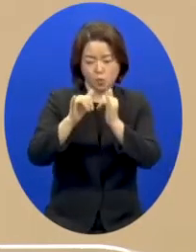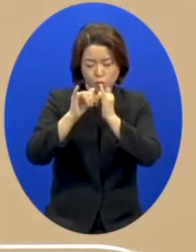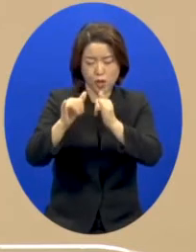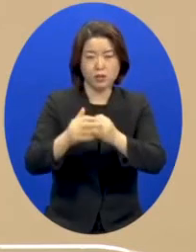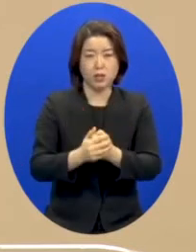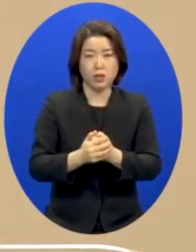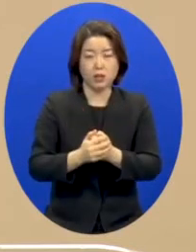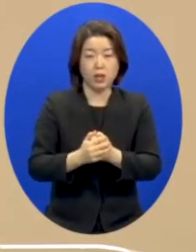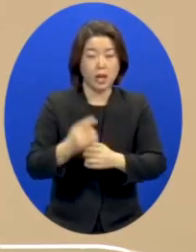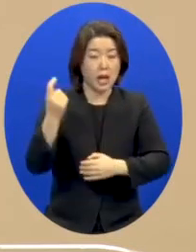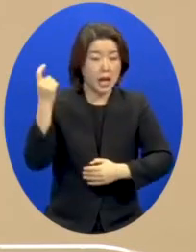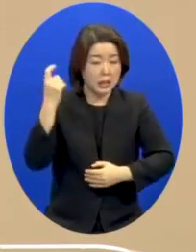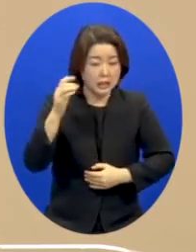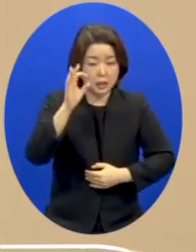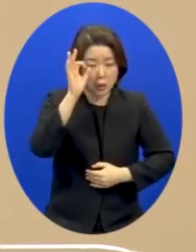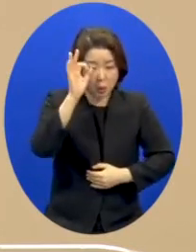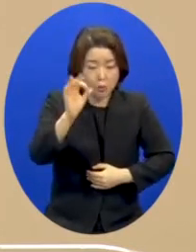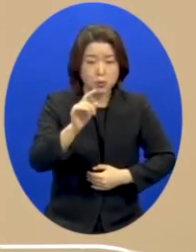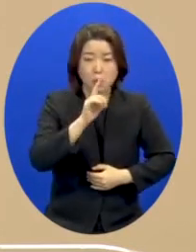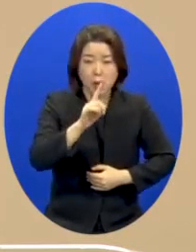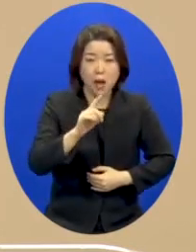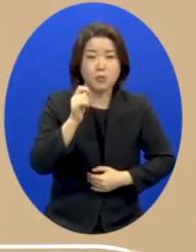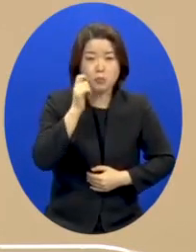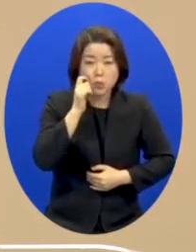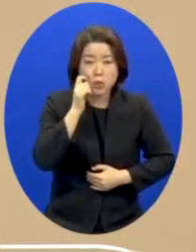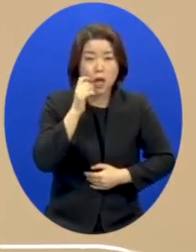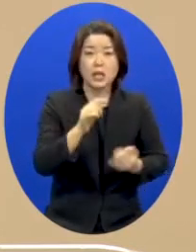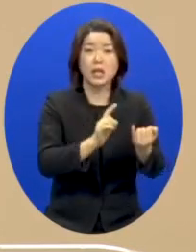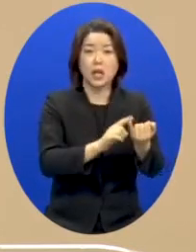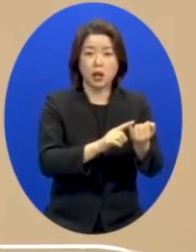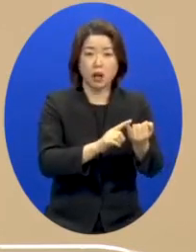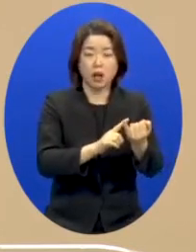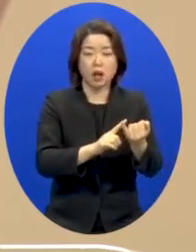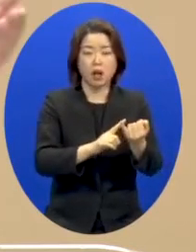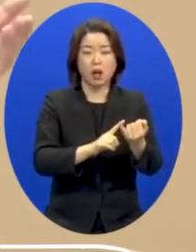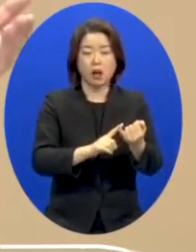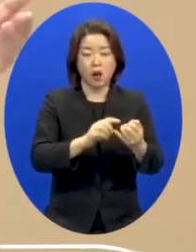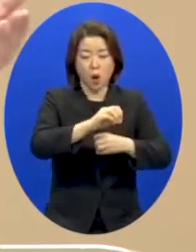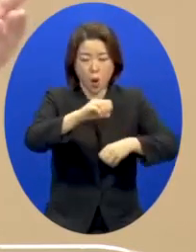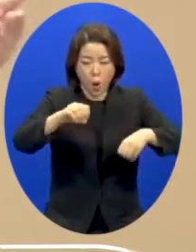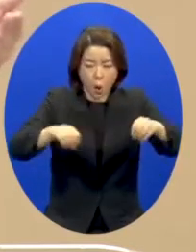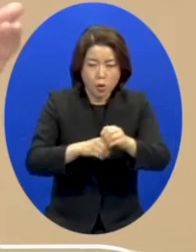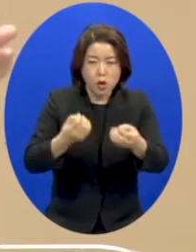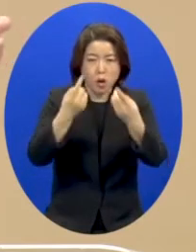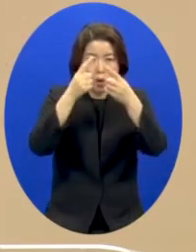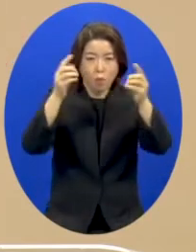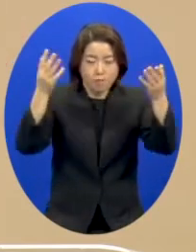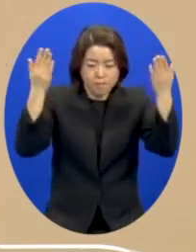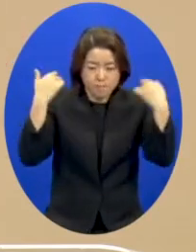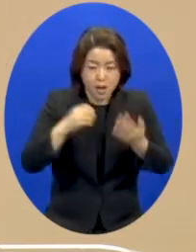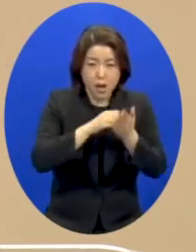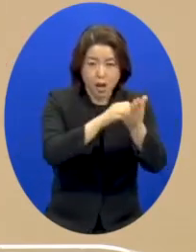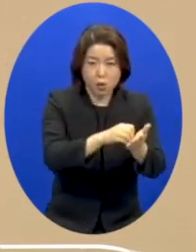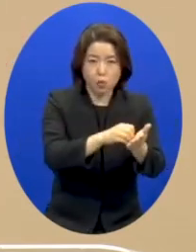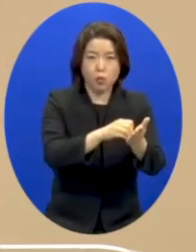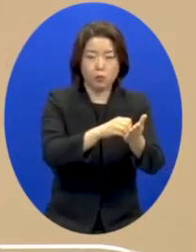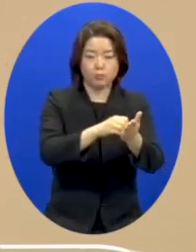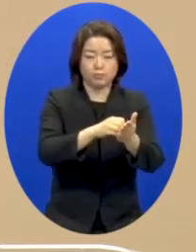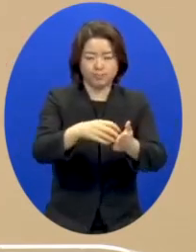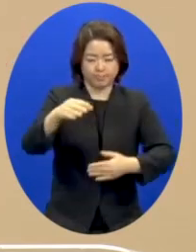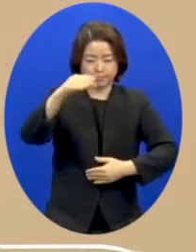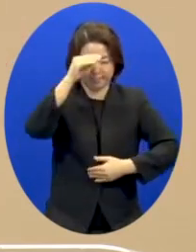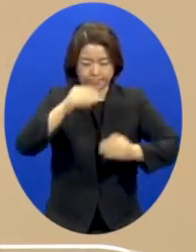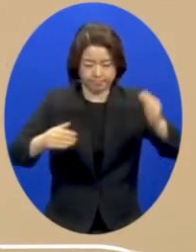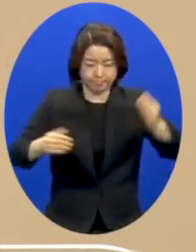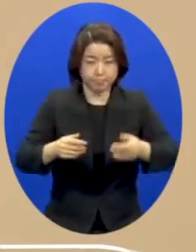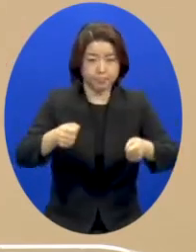말하지도 못하면서도 대학 공부도 했고 최우등으로 졸업도 했고 책도 많이 썼고